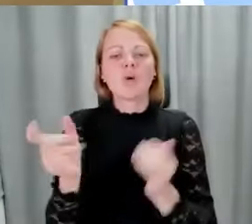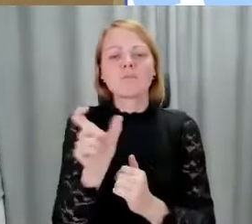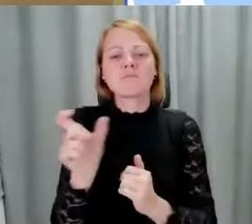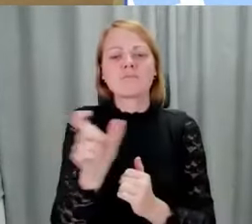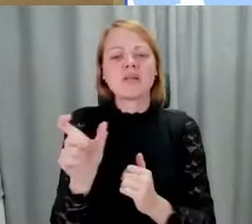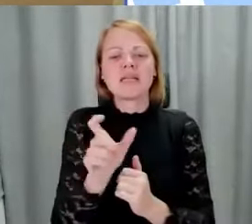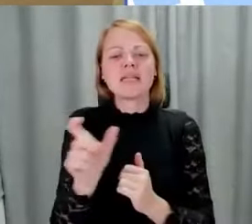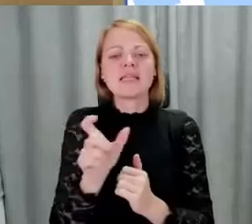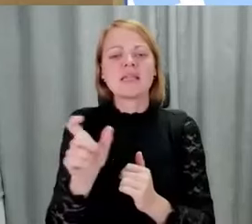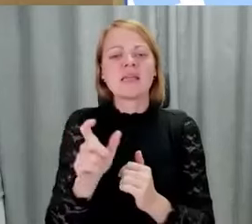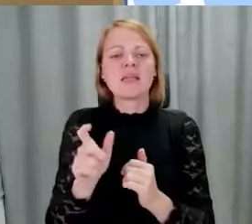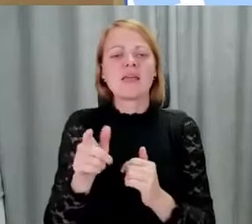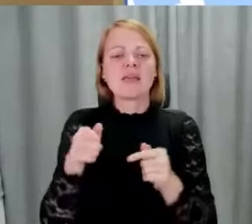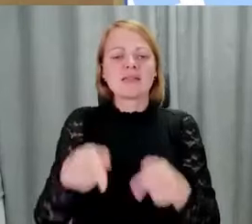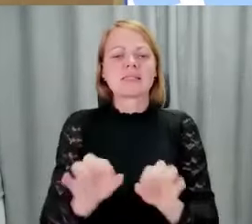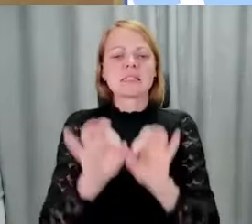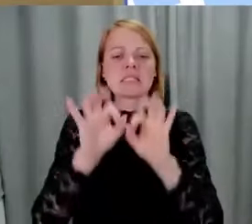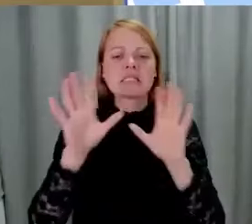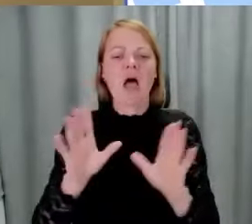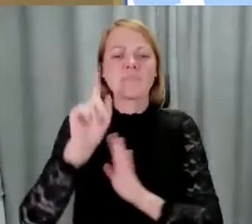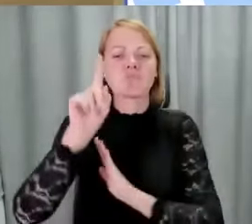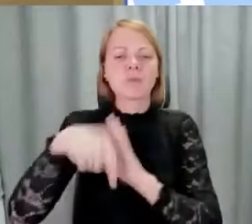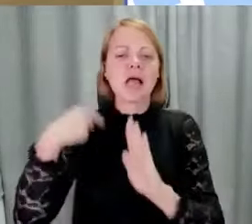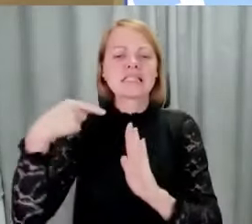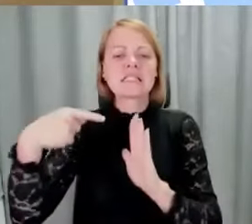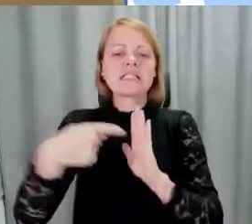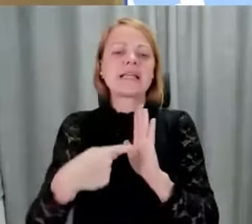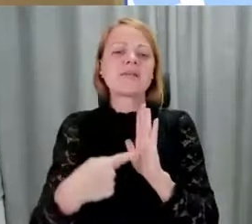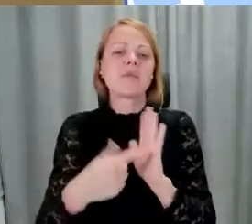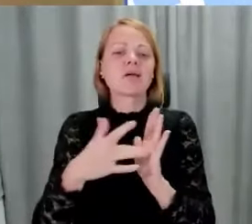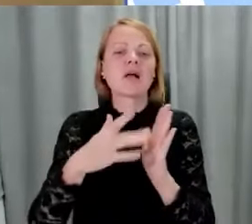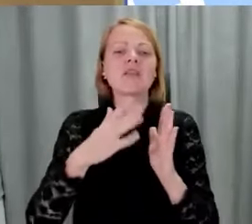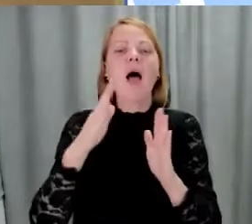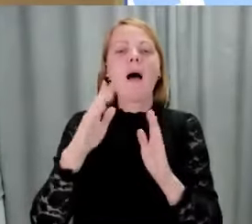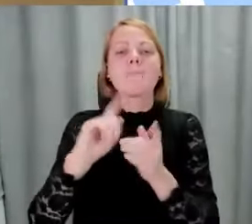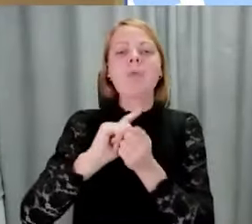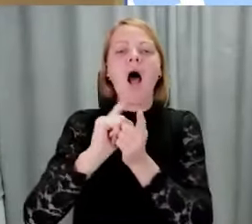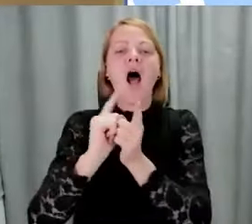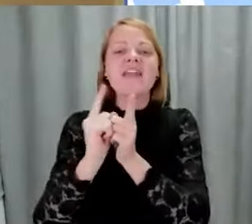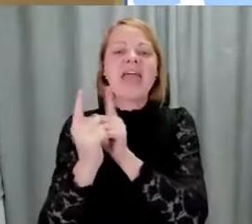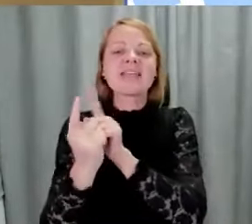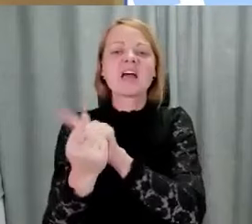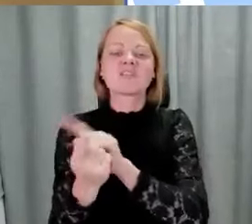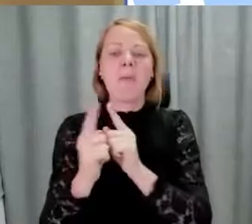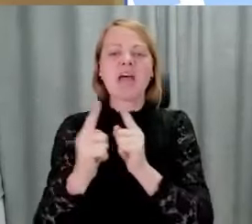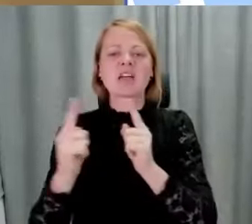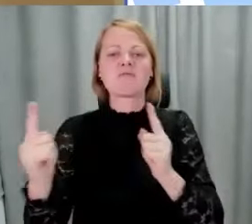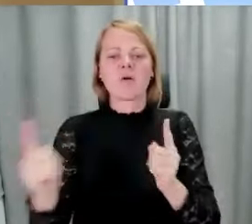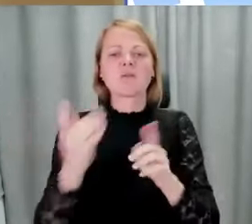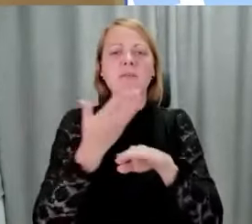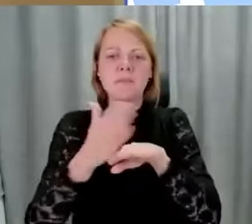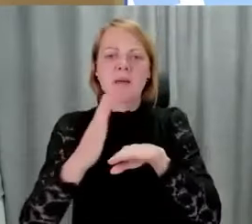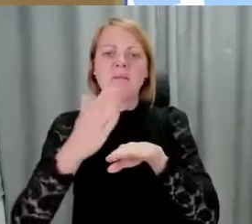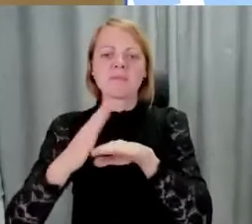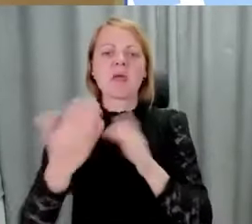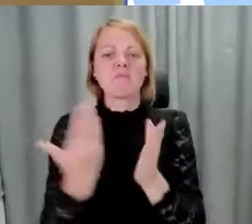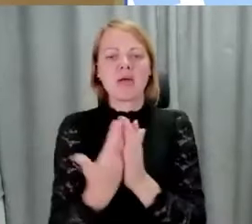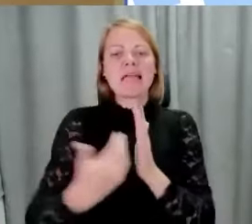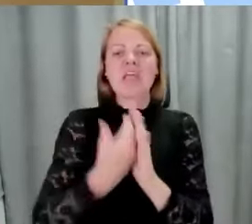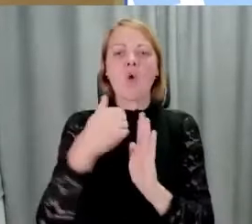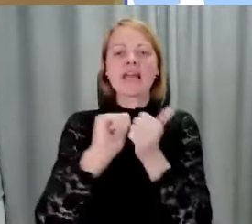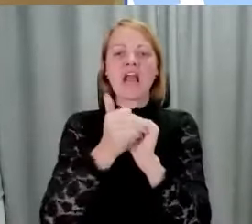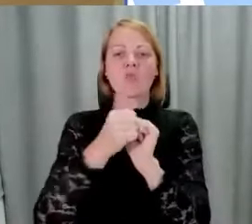stājās kā prasība vai ir kāds pārējais periods, jo nu, citreiz ir tā, ka nu, pēc būtības stājās jauns regulējums,